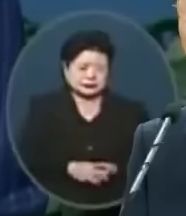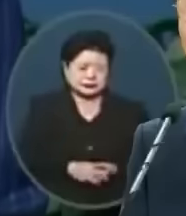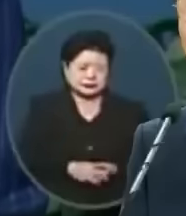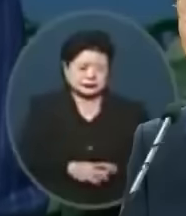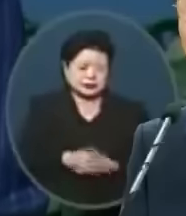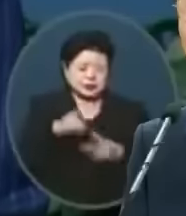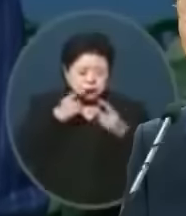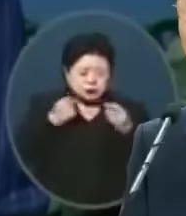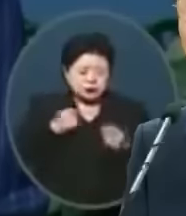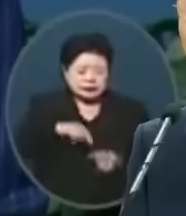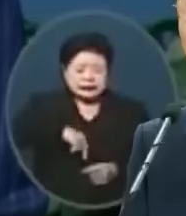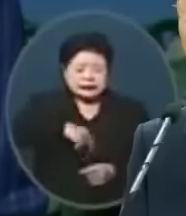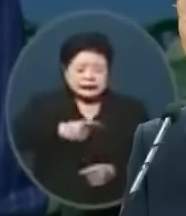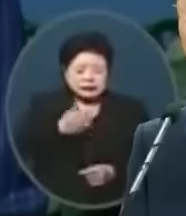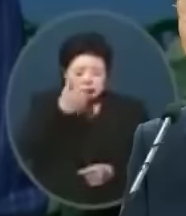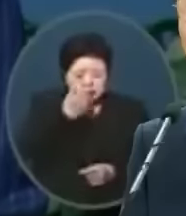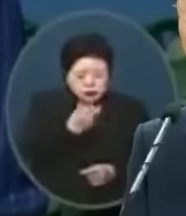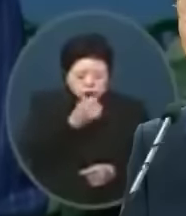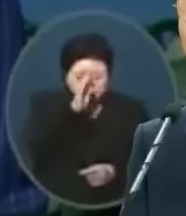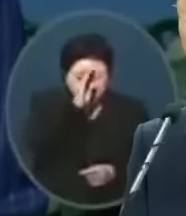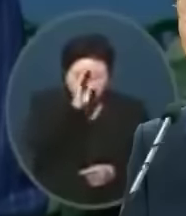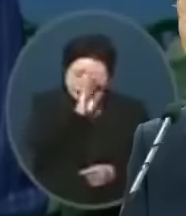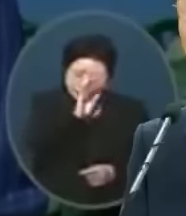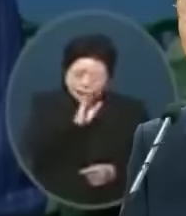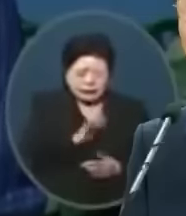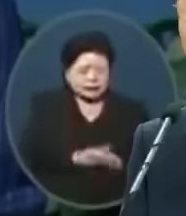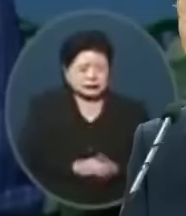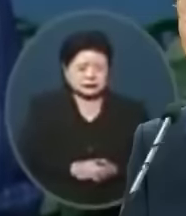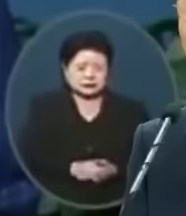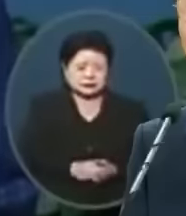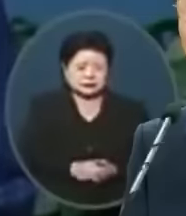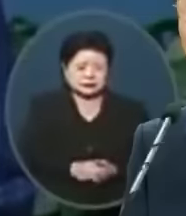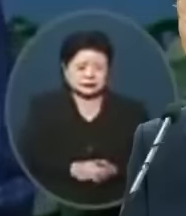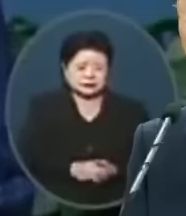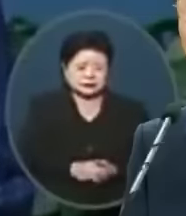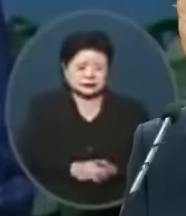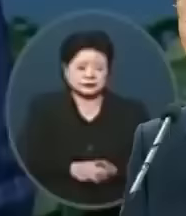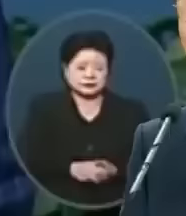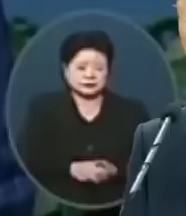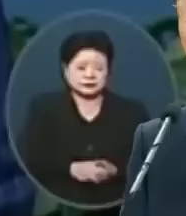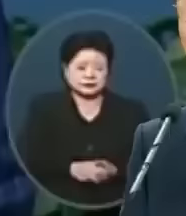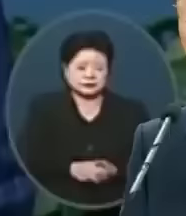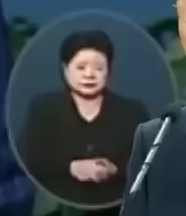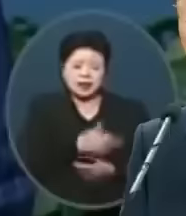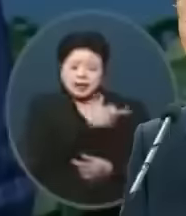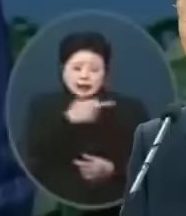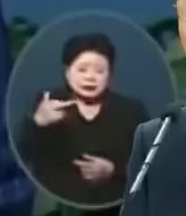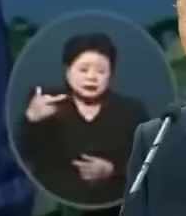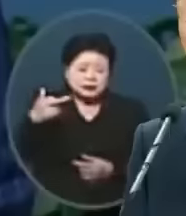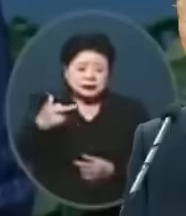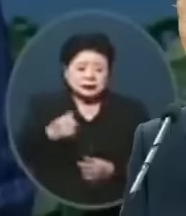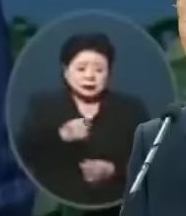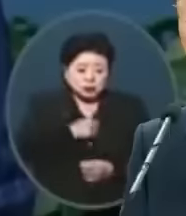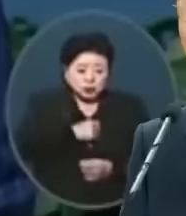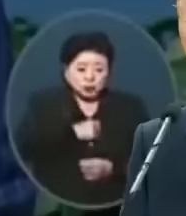저조차 우울한 기분을 가지고 만나면 어떻게 합니까? 제가 하나 큰 쇼크를 먹은